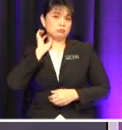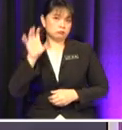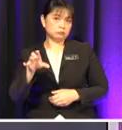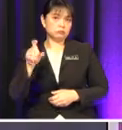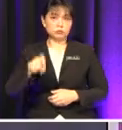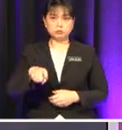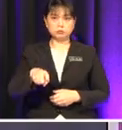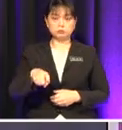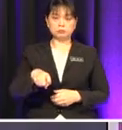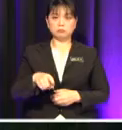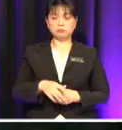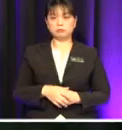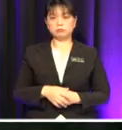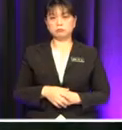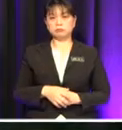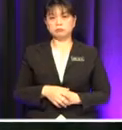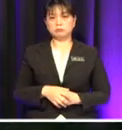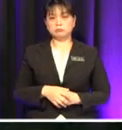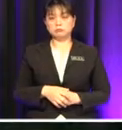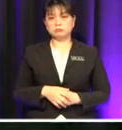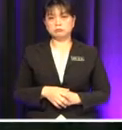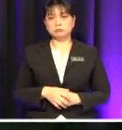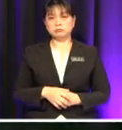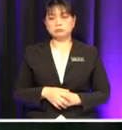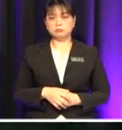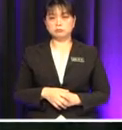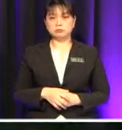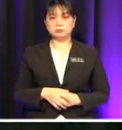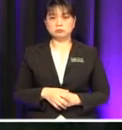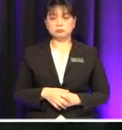penuh juga tapi mungkin fikir pantas